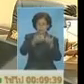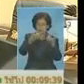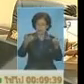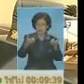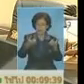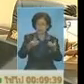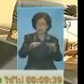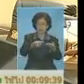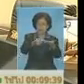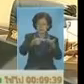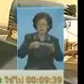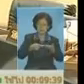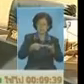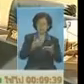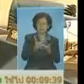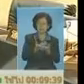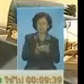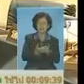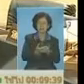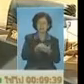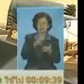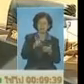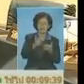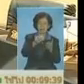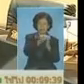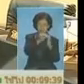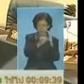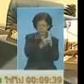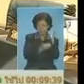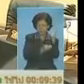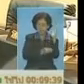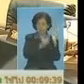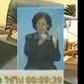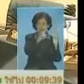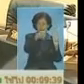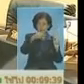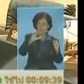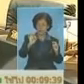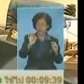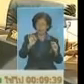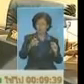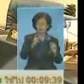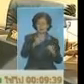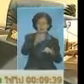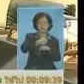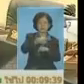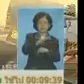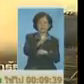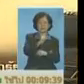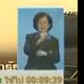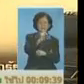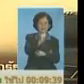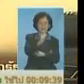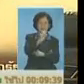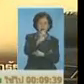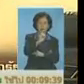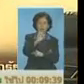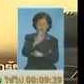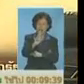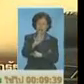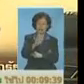นอราคาเป็นรายภาค 1-9 นี่แหละเขาเป็นประธานทิวอาตรงเนี้ยเขาต้องรับผิดชอบไอ้หนัง